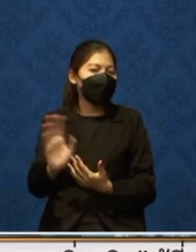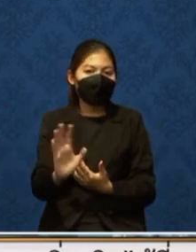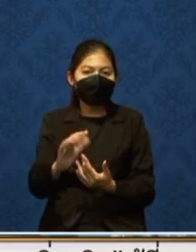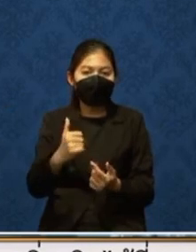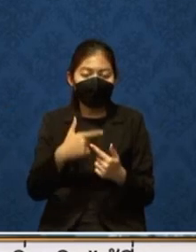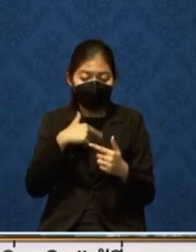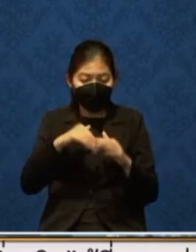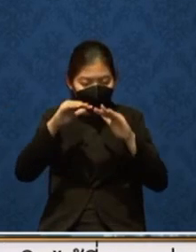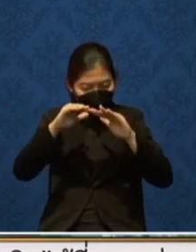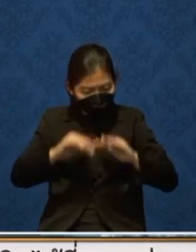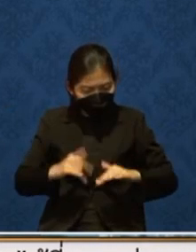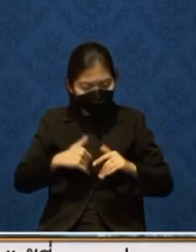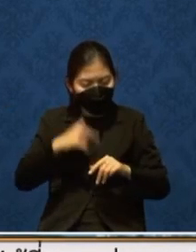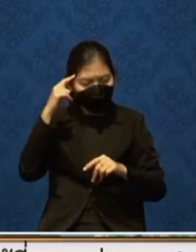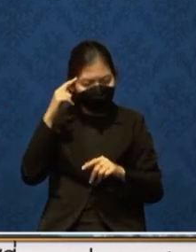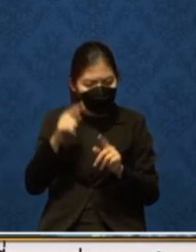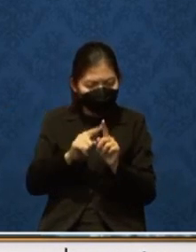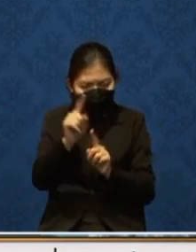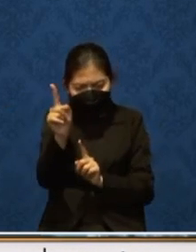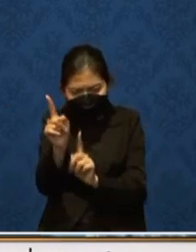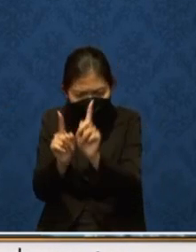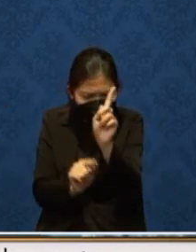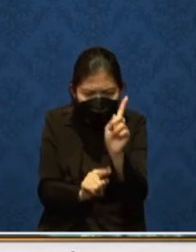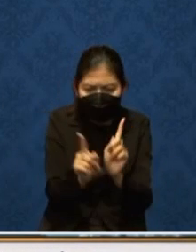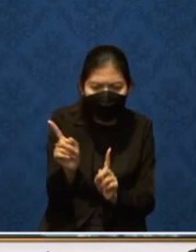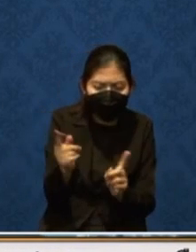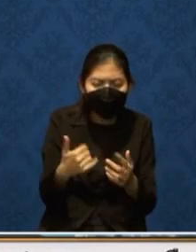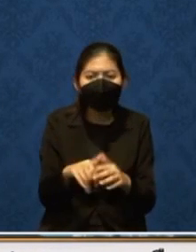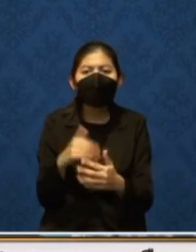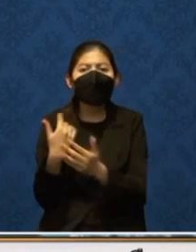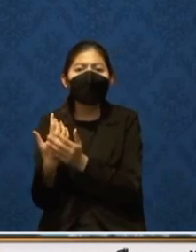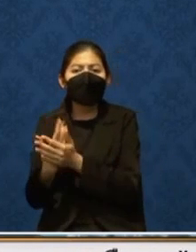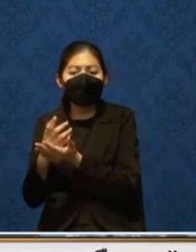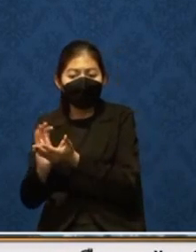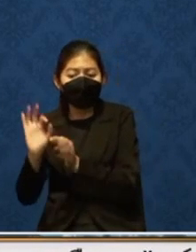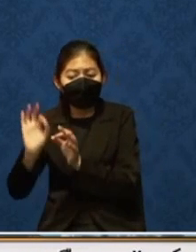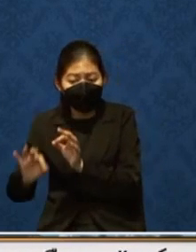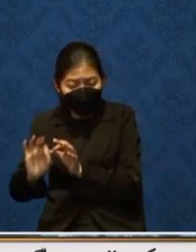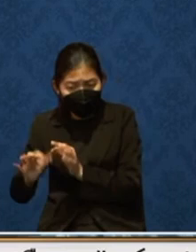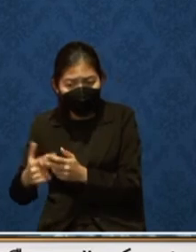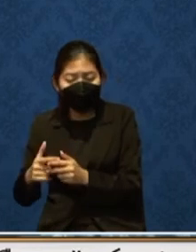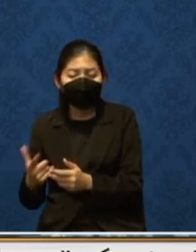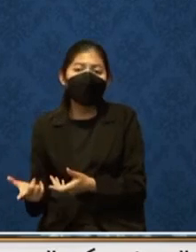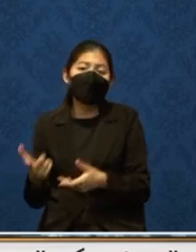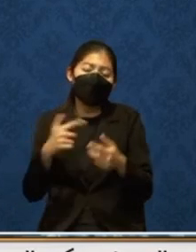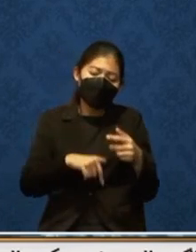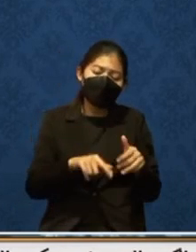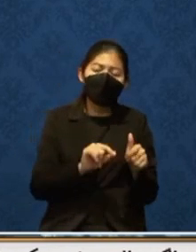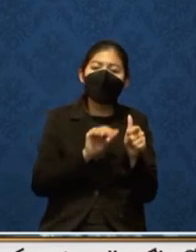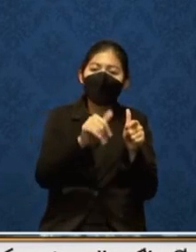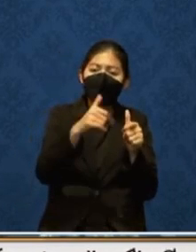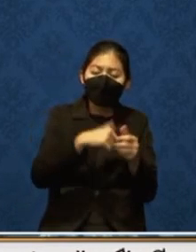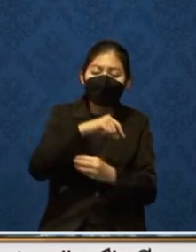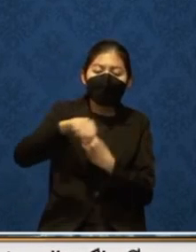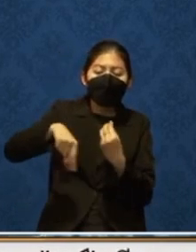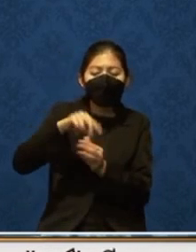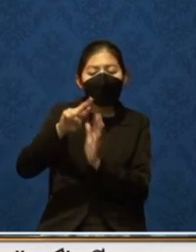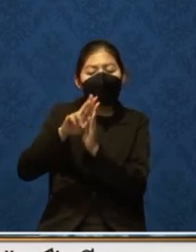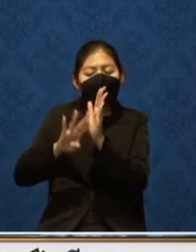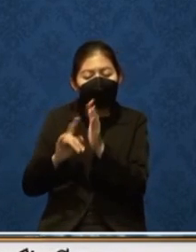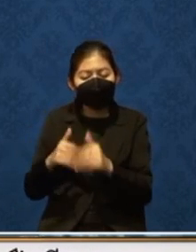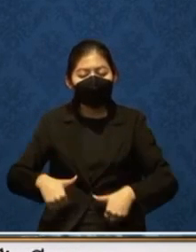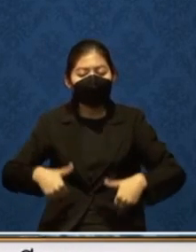นั้นท่านควรจะลดต้องส้ำซ้อนของเส้นลืดใหญ่ระหว่างเมืองแล้วมาอ estándate lending sẽได้สร้างเมืองสร้างระบบเศษษ rail İnques fascinated by Getting to India